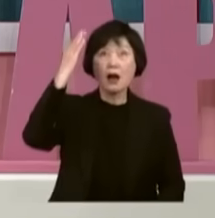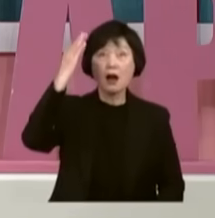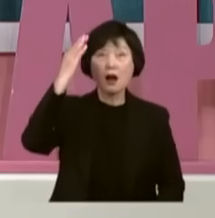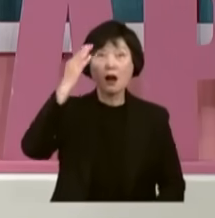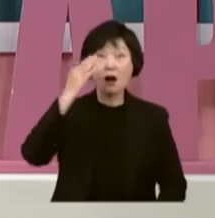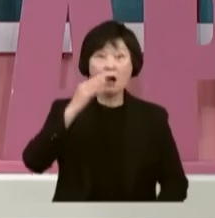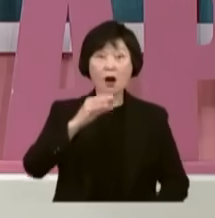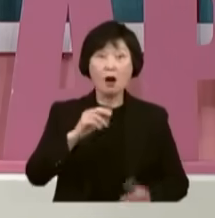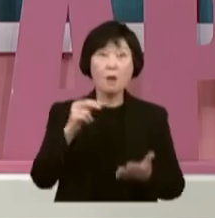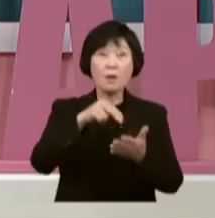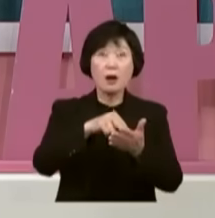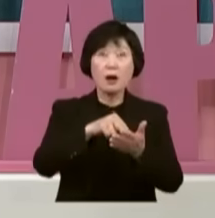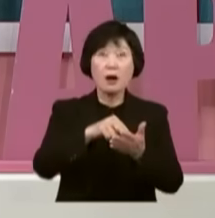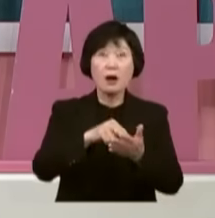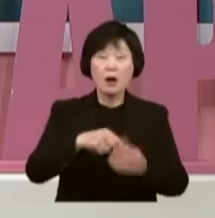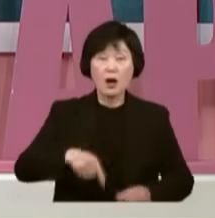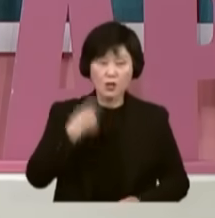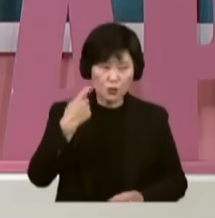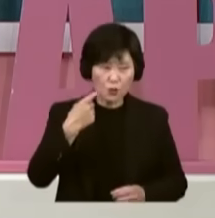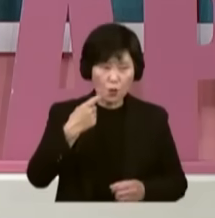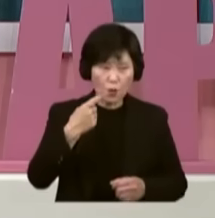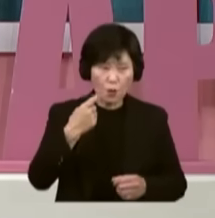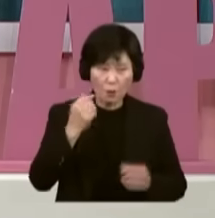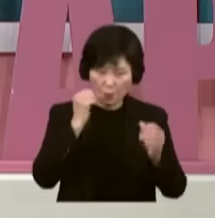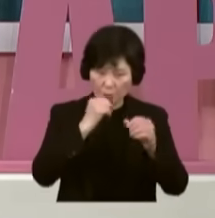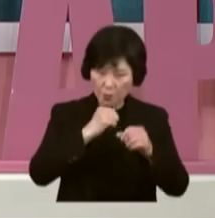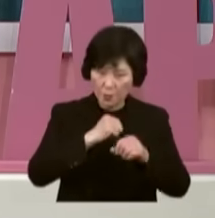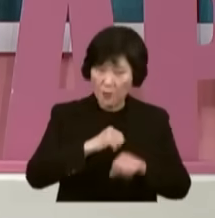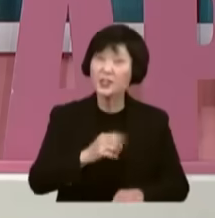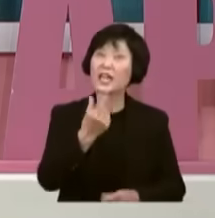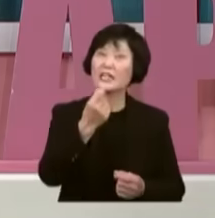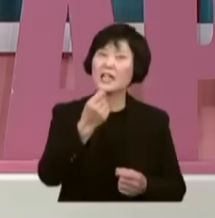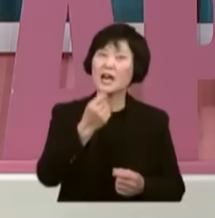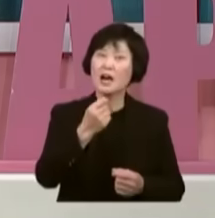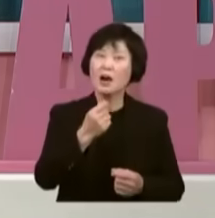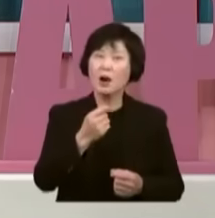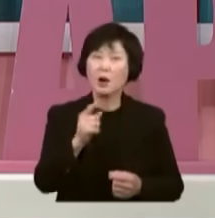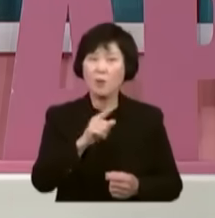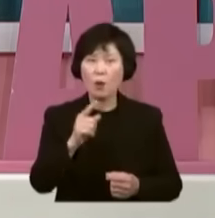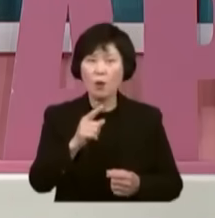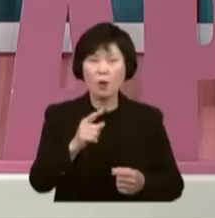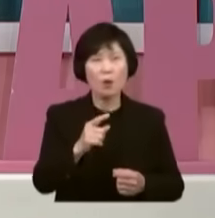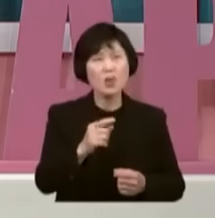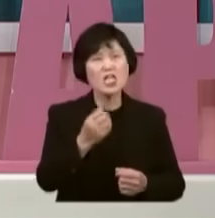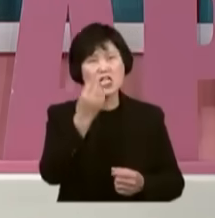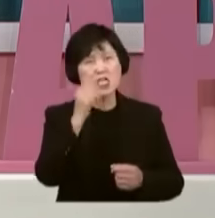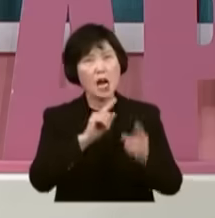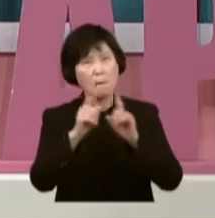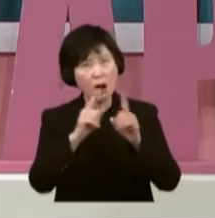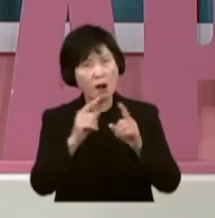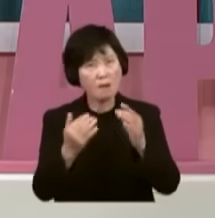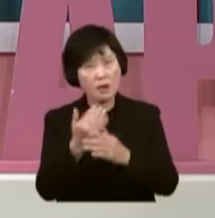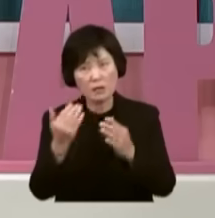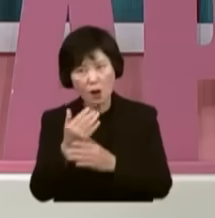같아요. 막 말도 안 나오고. 맞아요. 정수라 씨 나오겠습니다. 그런데 막 주현미 씨 소개가 나오고 막 혼돈이 일어나. 그러니까